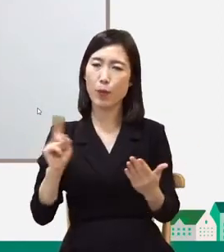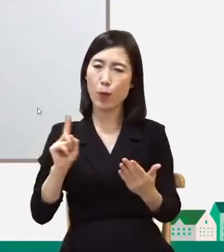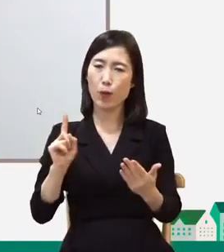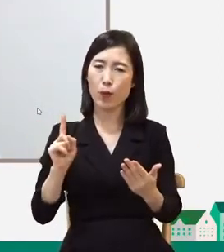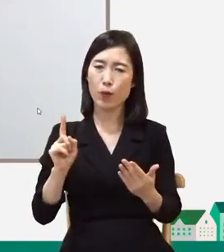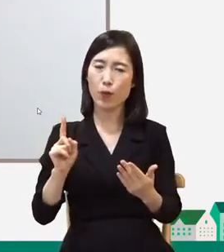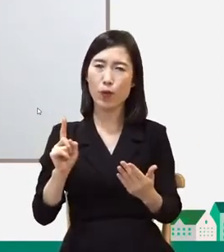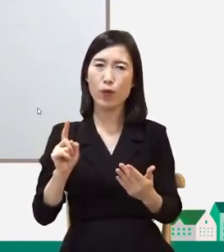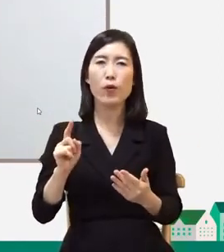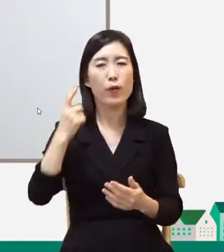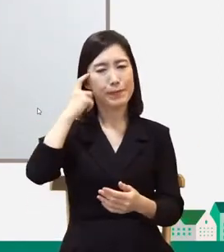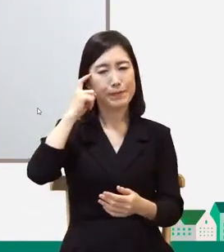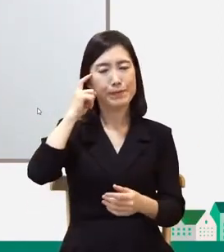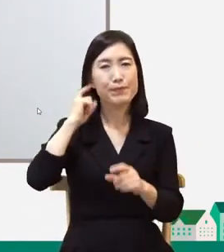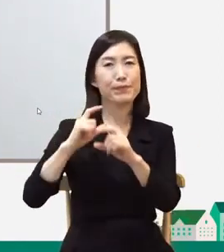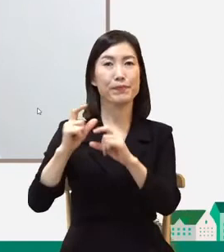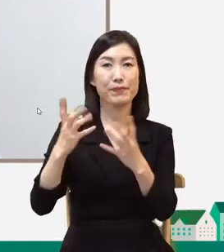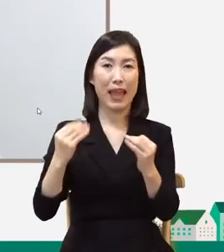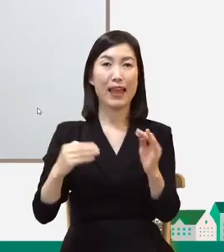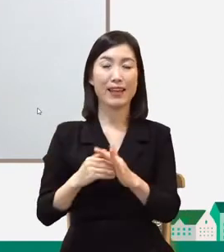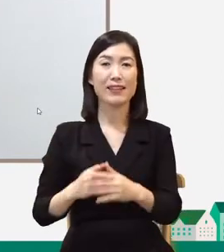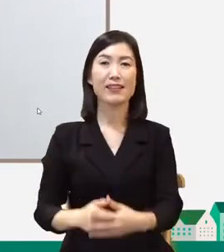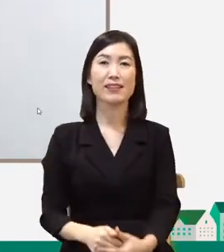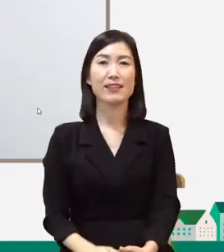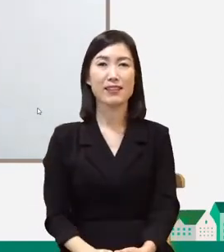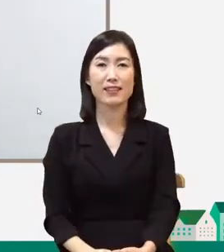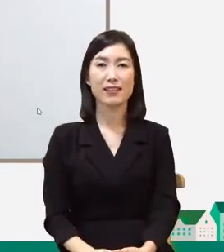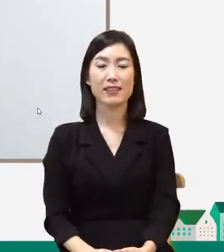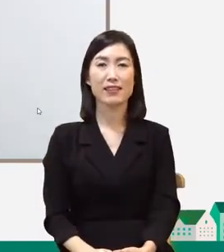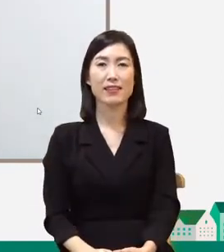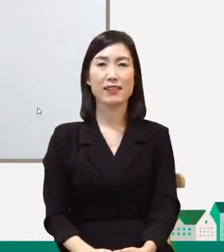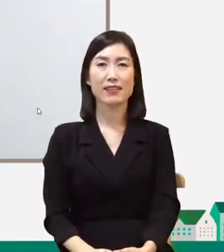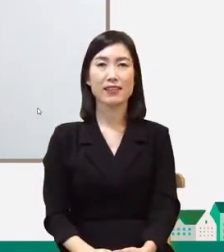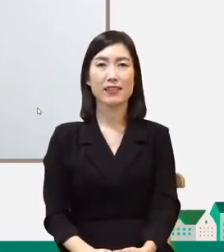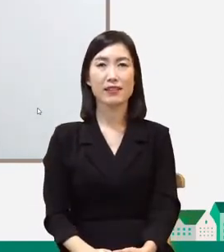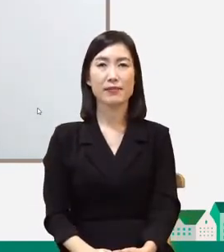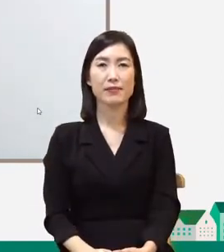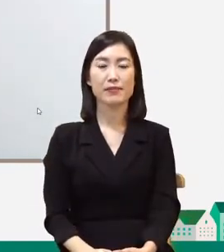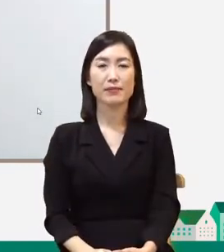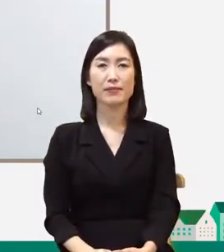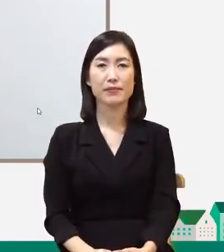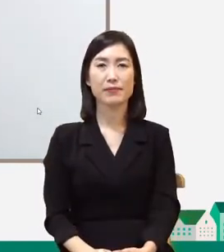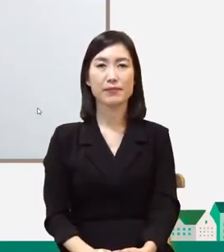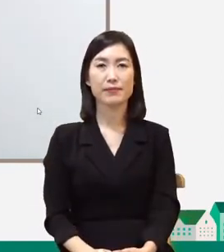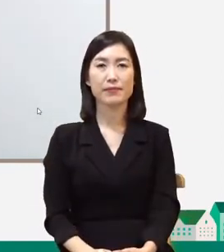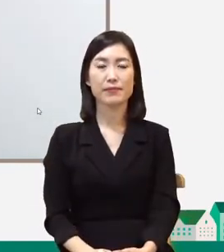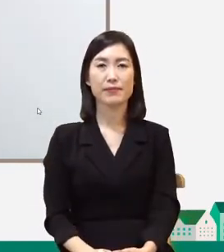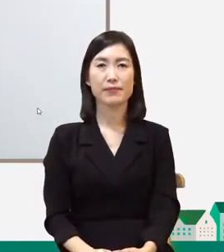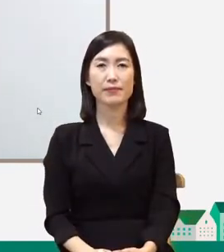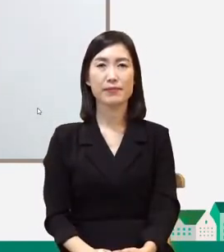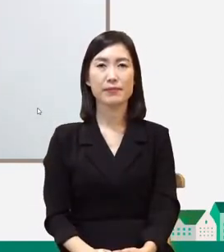고민들을 무지 많이 했었는데 제가 생각하기에는 이 실천 현장이